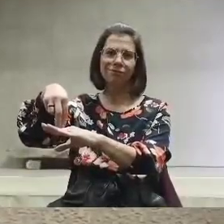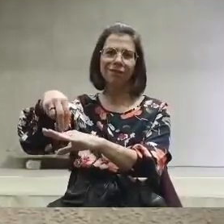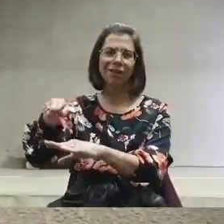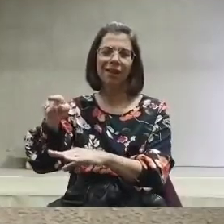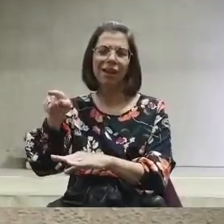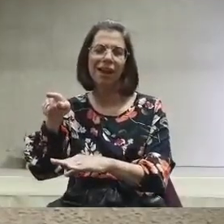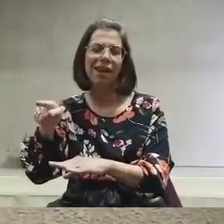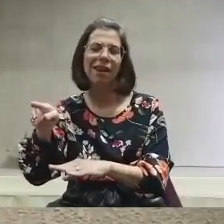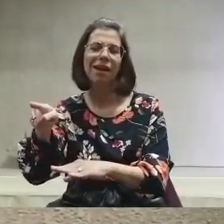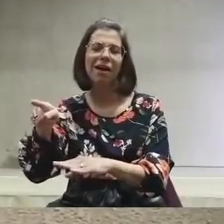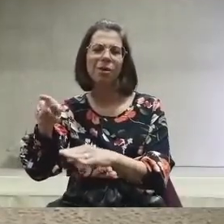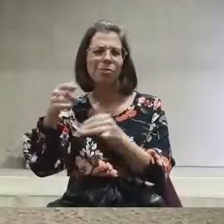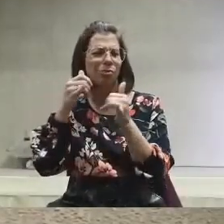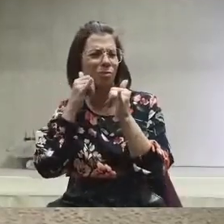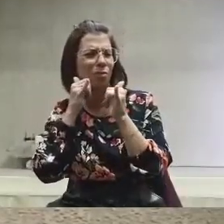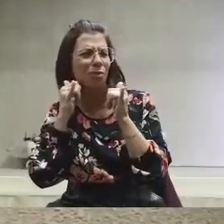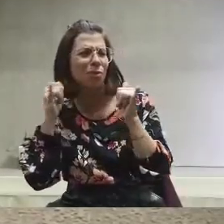guéris.